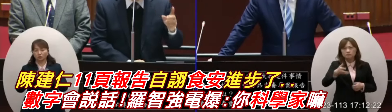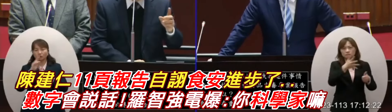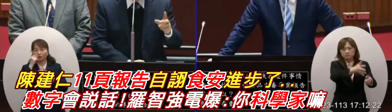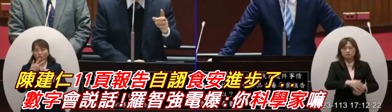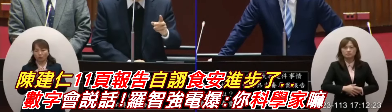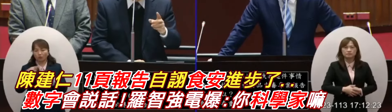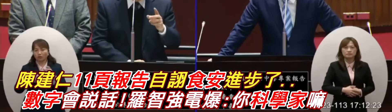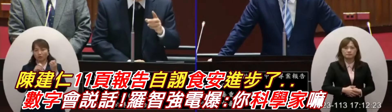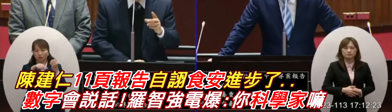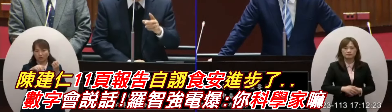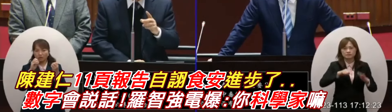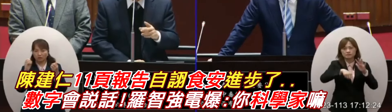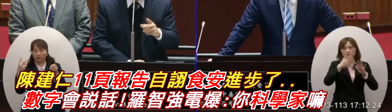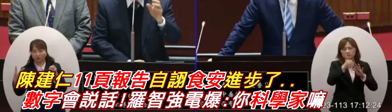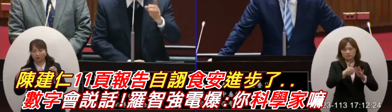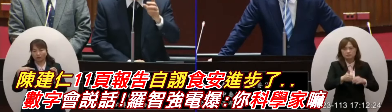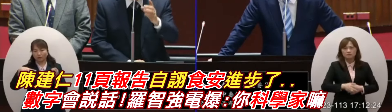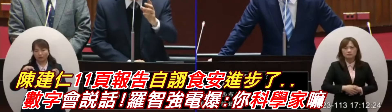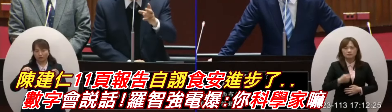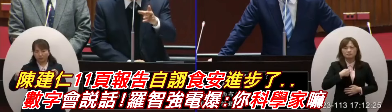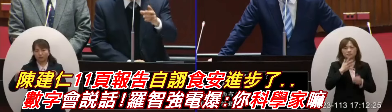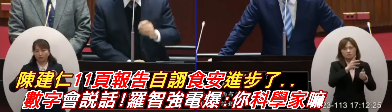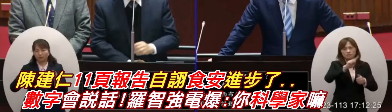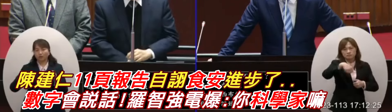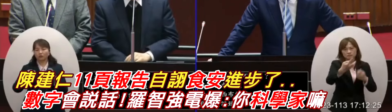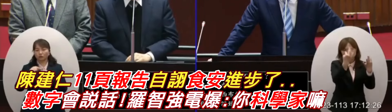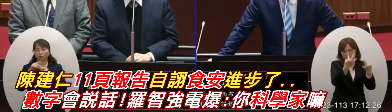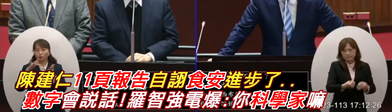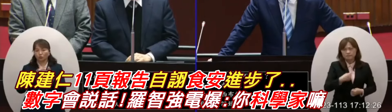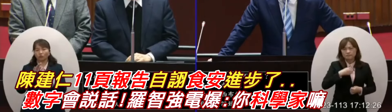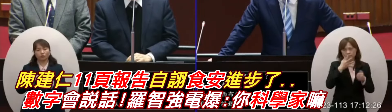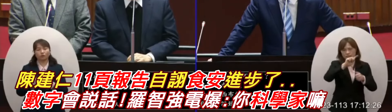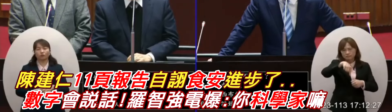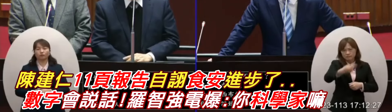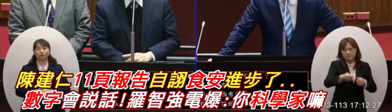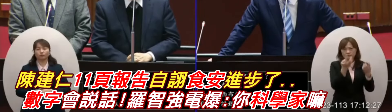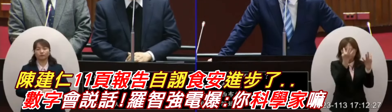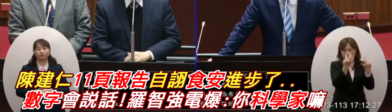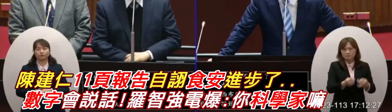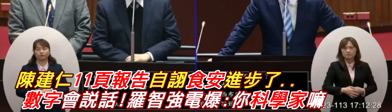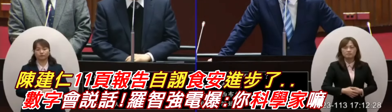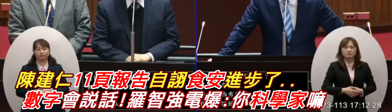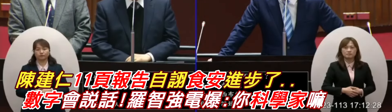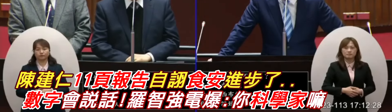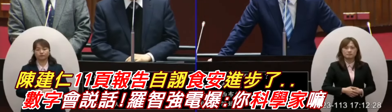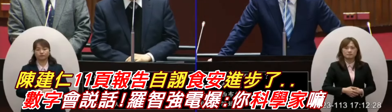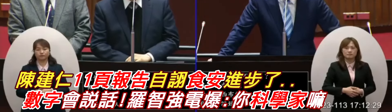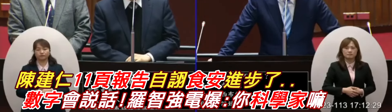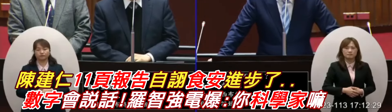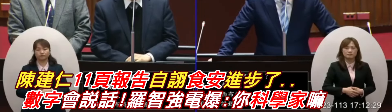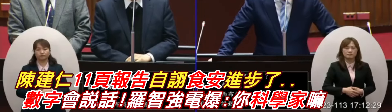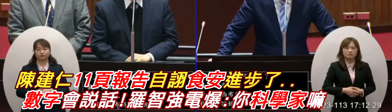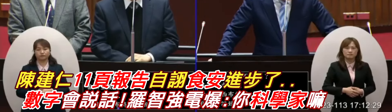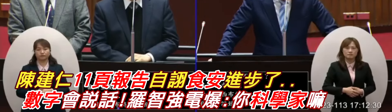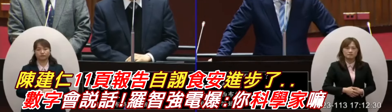以0.002， 我问你下一个数字， 是不会有中毒的。 我问你下一个数字啦，好不好？好，下一个数字